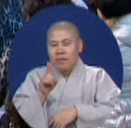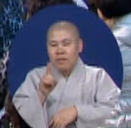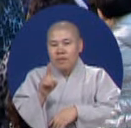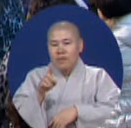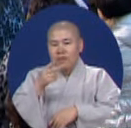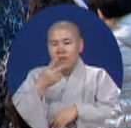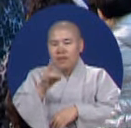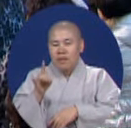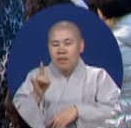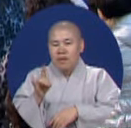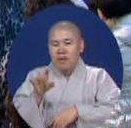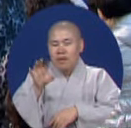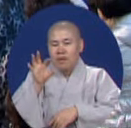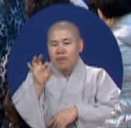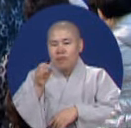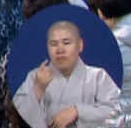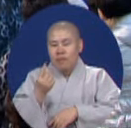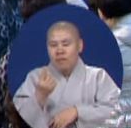대오